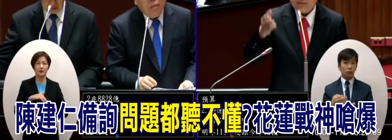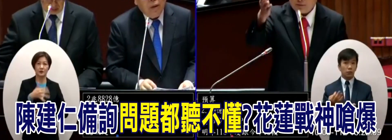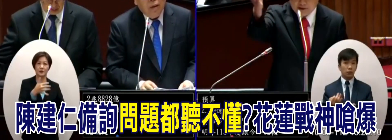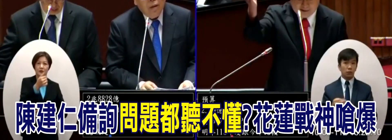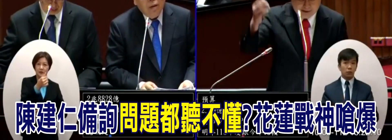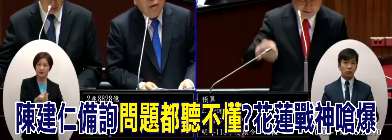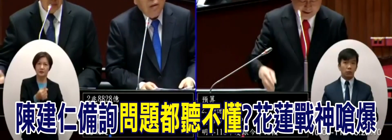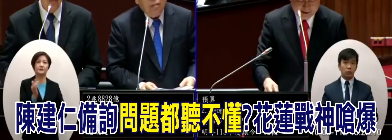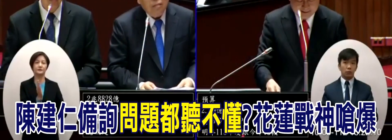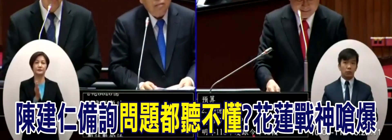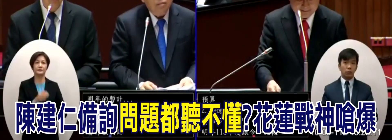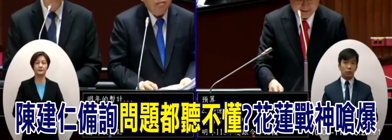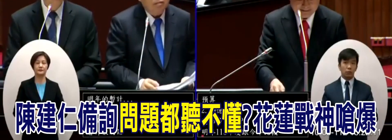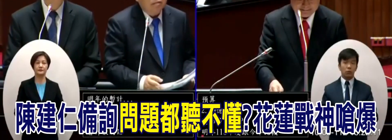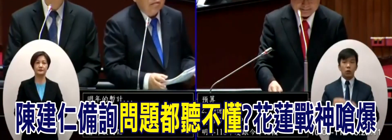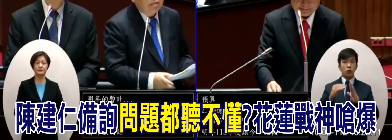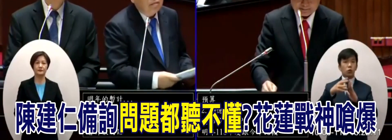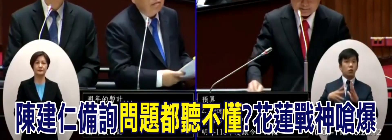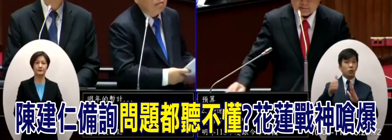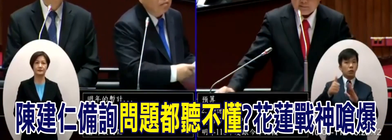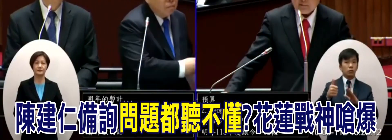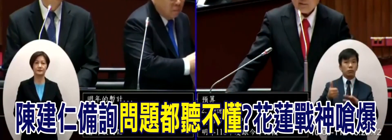右每年？ 局长请回。